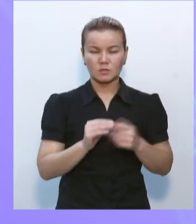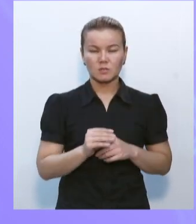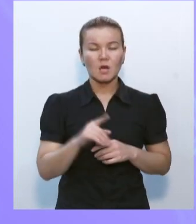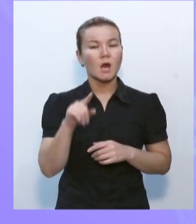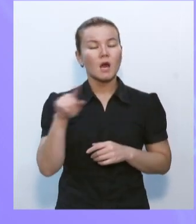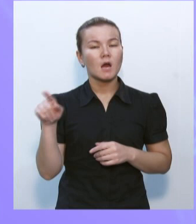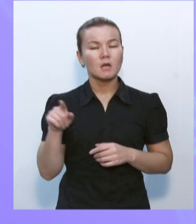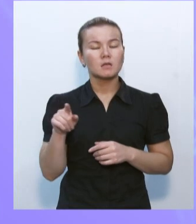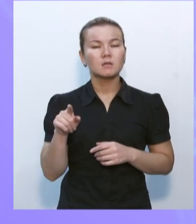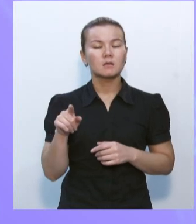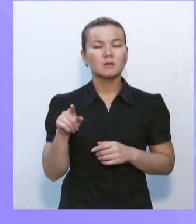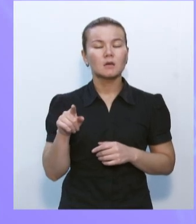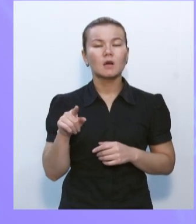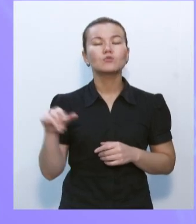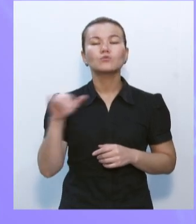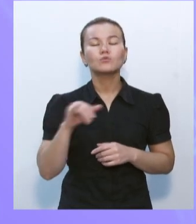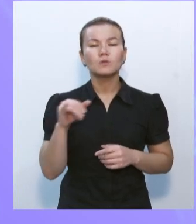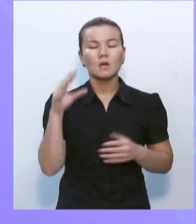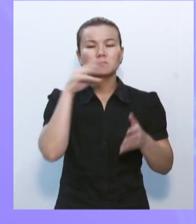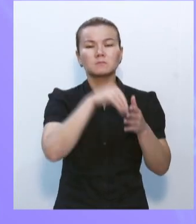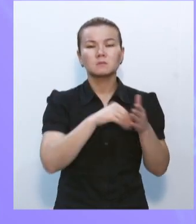Алар эмнеге киргизилген?